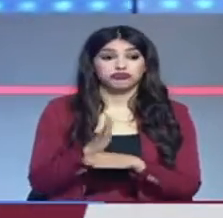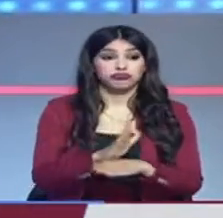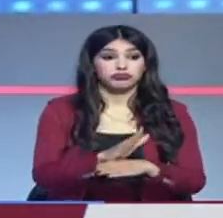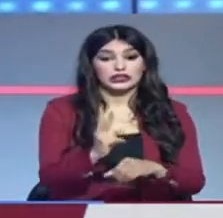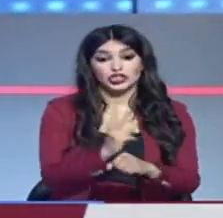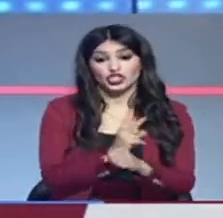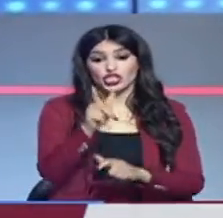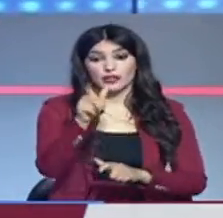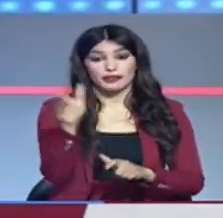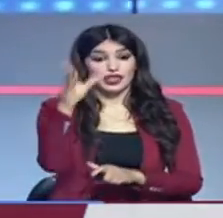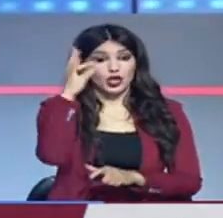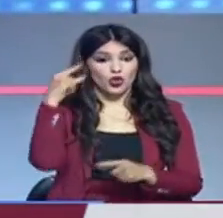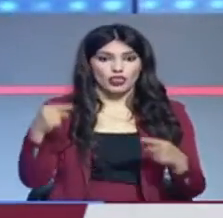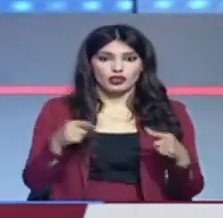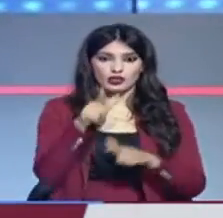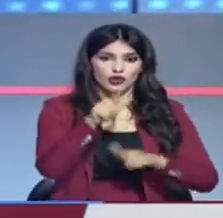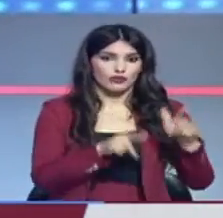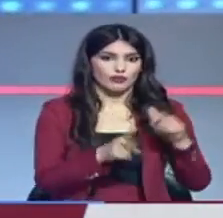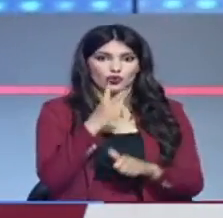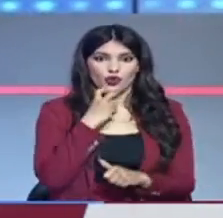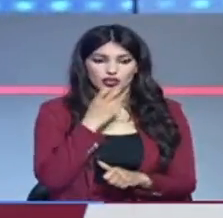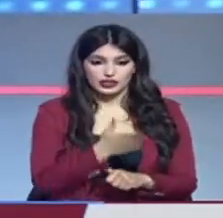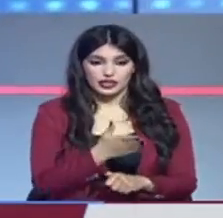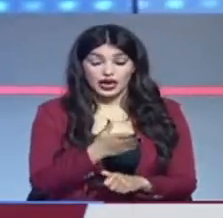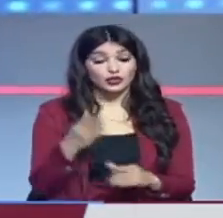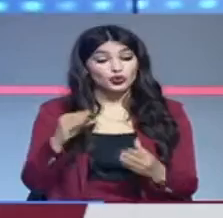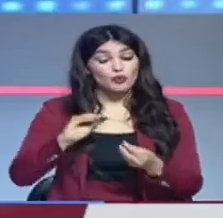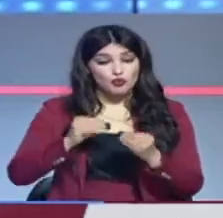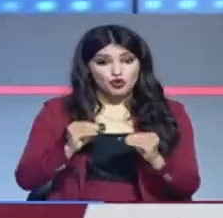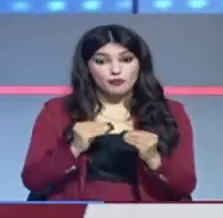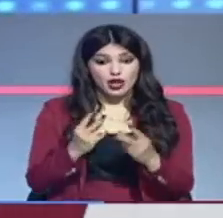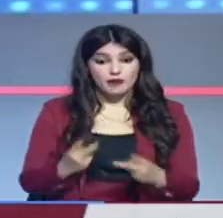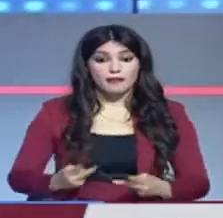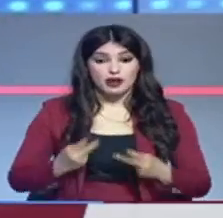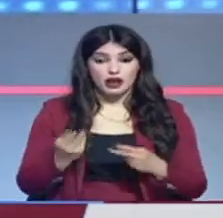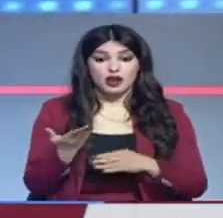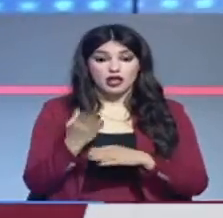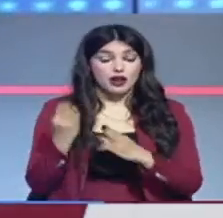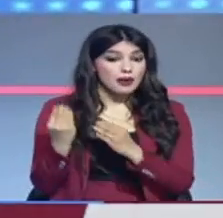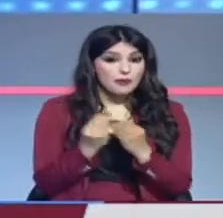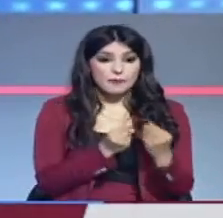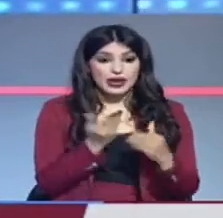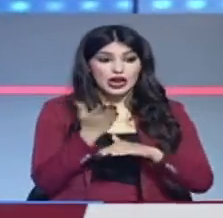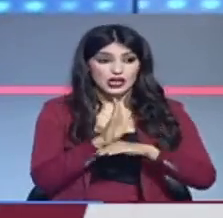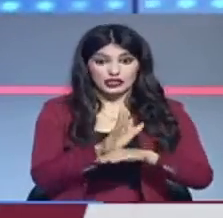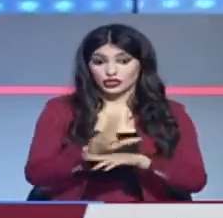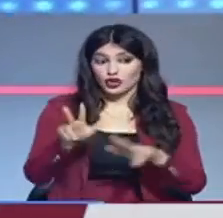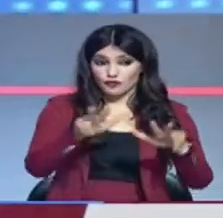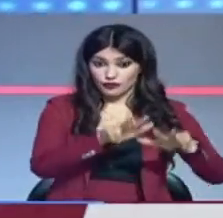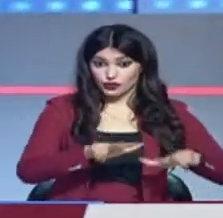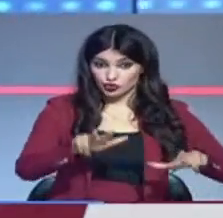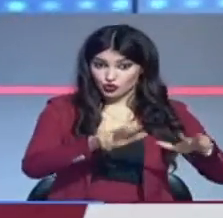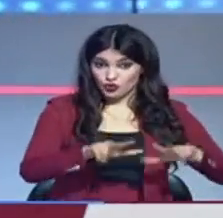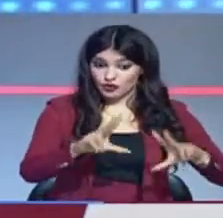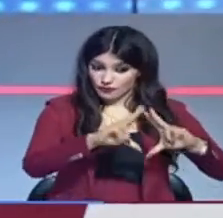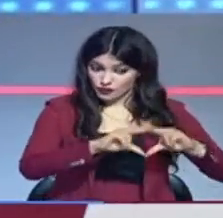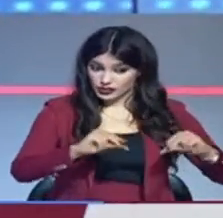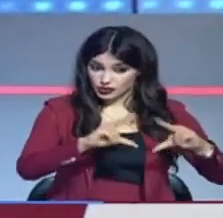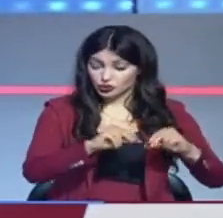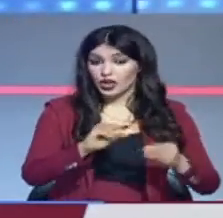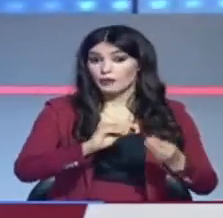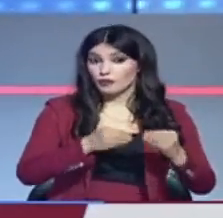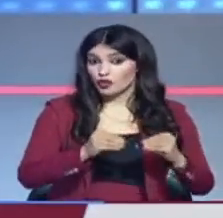مواطنيها لان الازمه البيئيه اللي كنت في تقرير حول مشكورين على